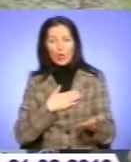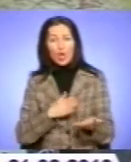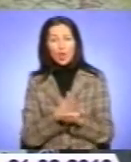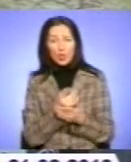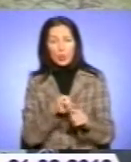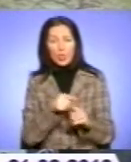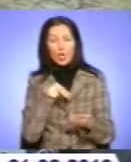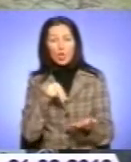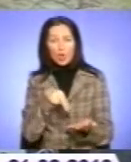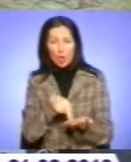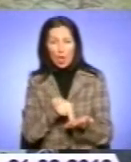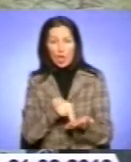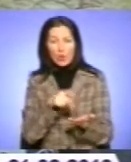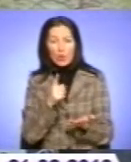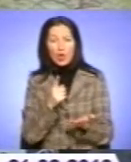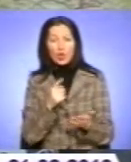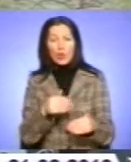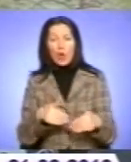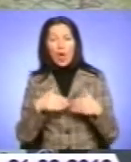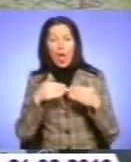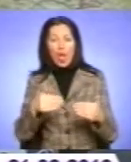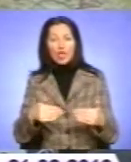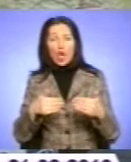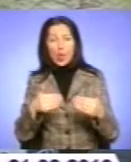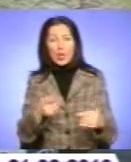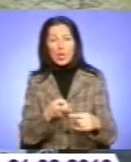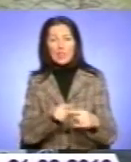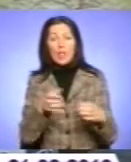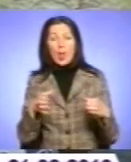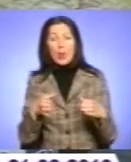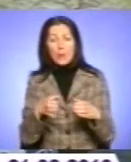стоять в першому ешелоні, це підрозділи